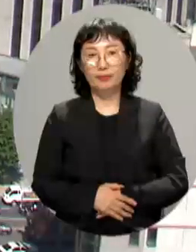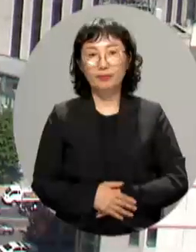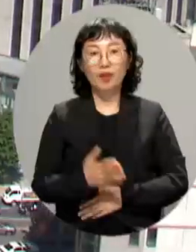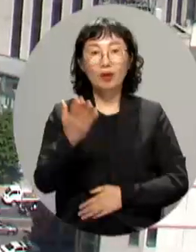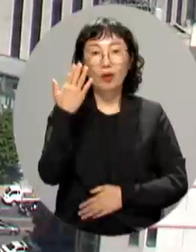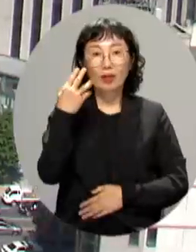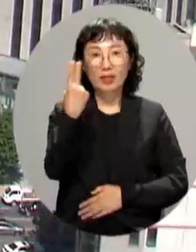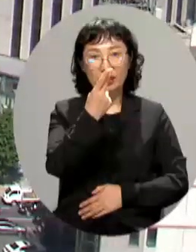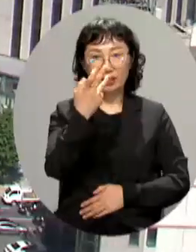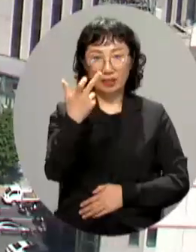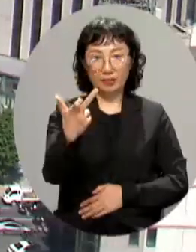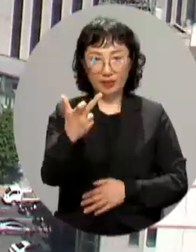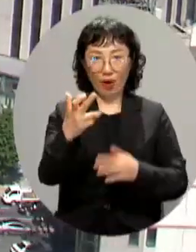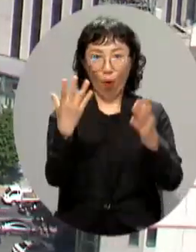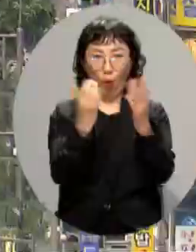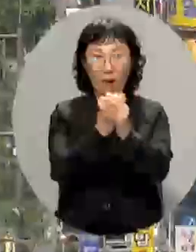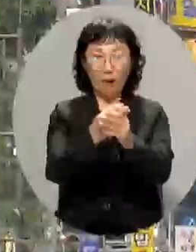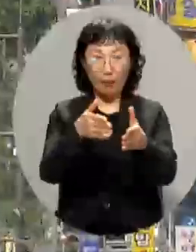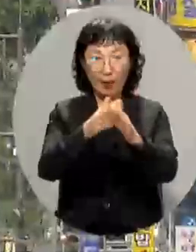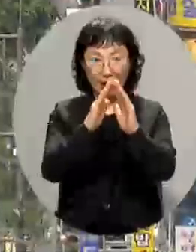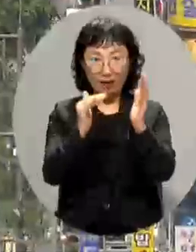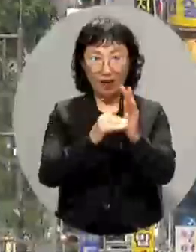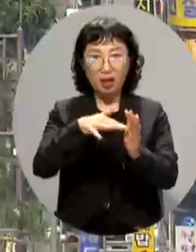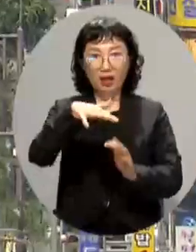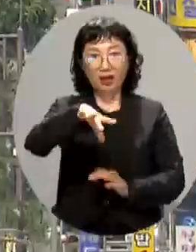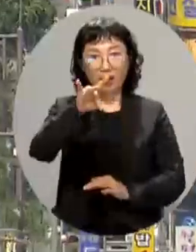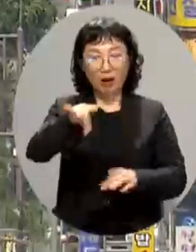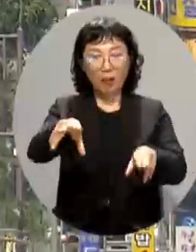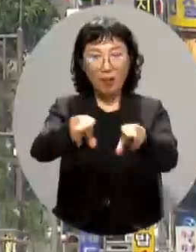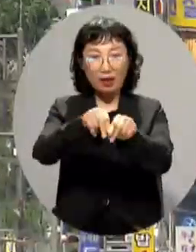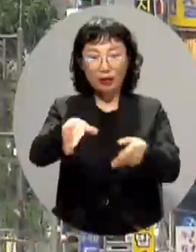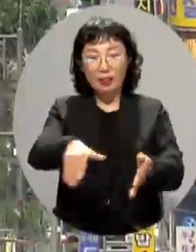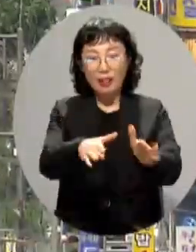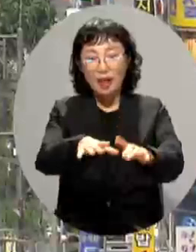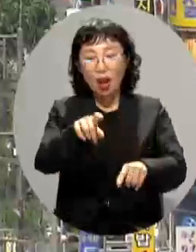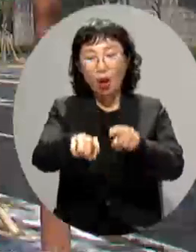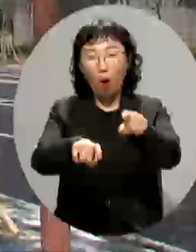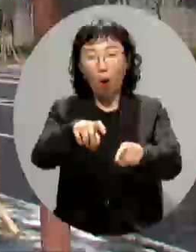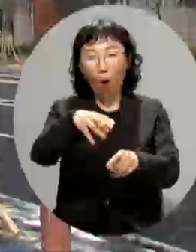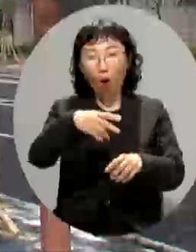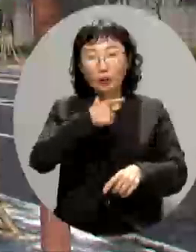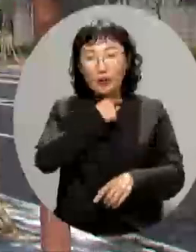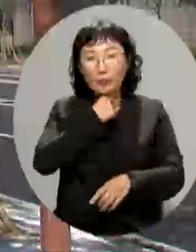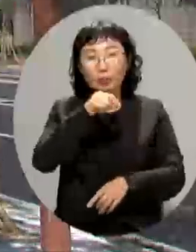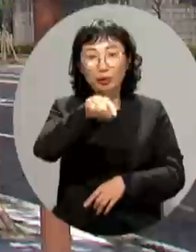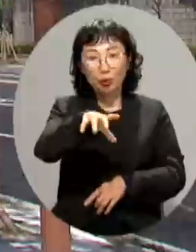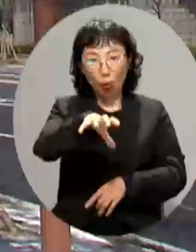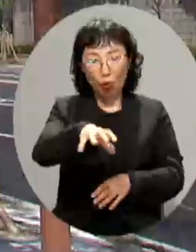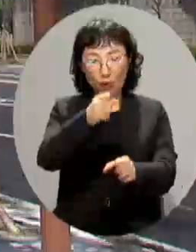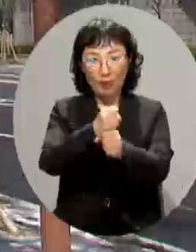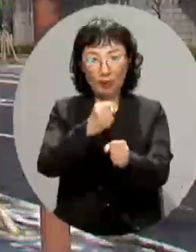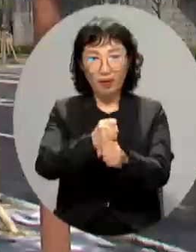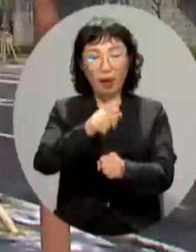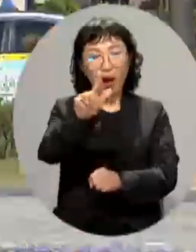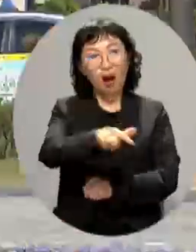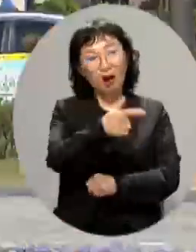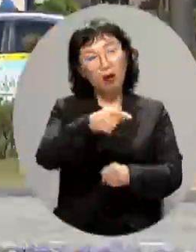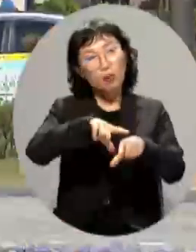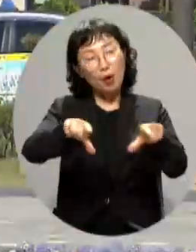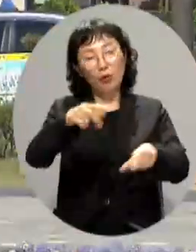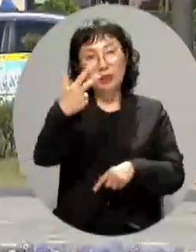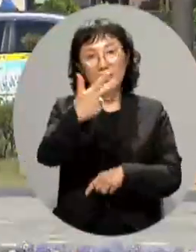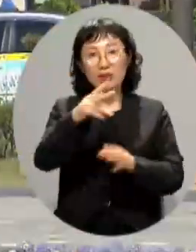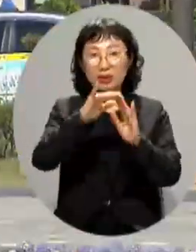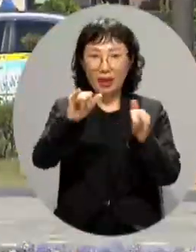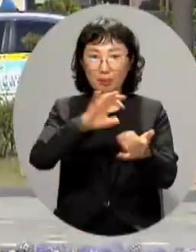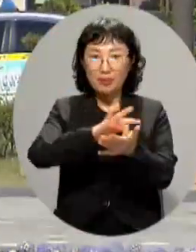지난 2017년 완공된 전주 첫 마중길. 걷고 싶은 공간을 조성해 하루 평균 7천 명에 이르는 전주역